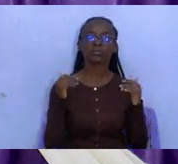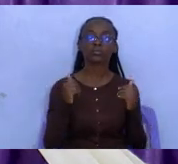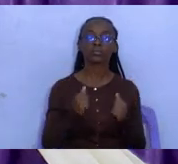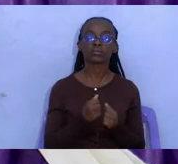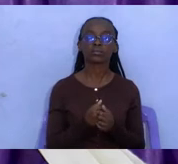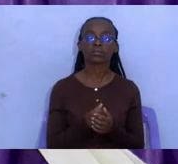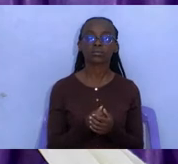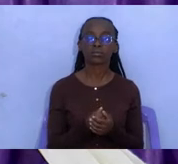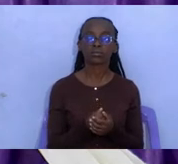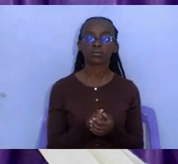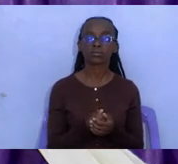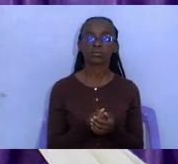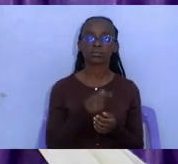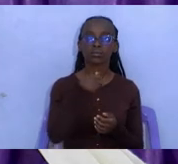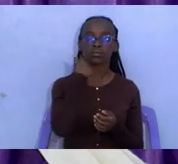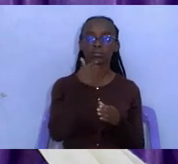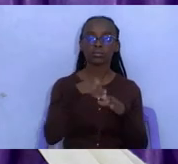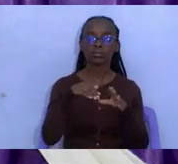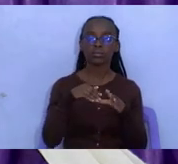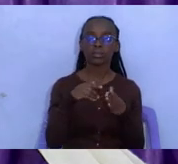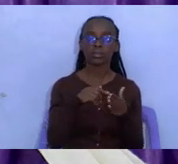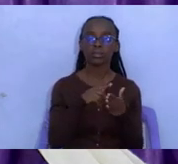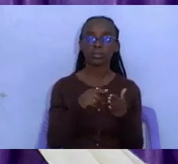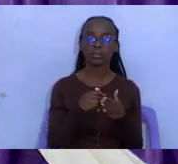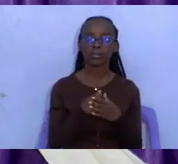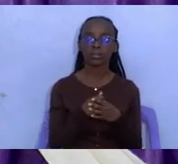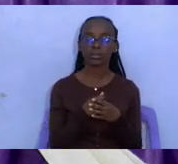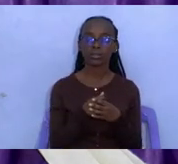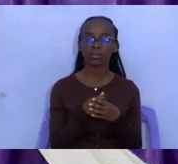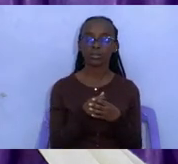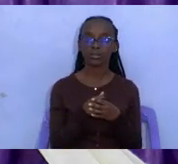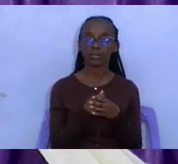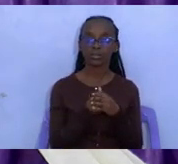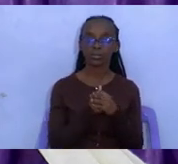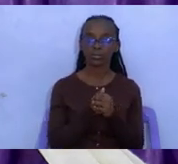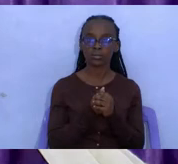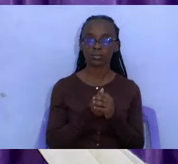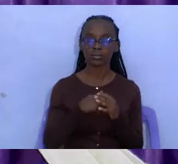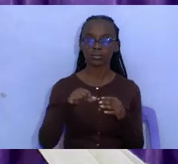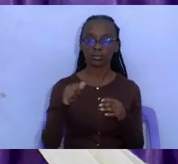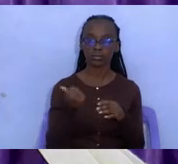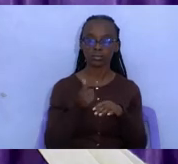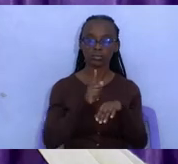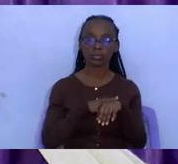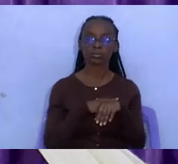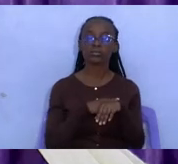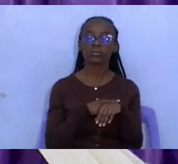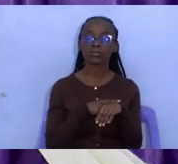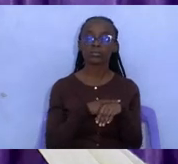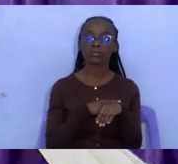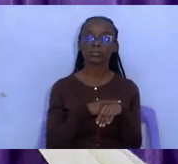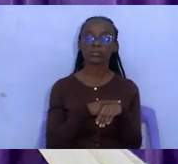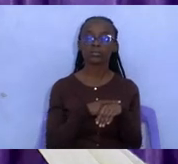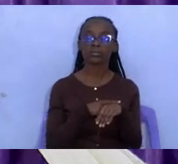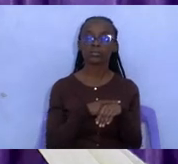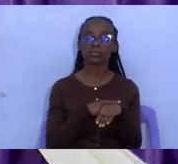Amen, amen, amen. Tulio katika ukumbi huu karibu kiti, wale tulio mbali, ni wakati mzuri ambapo upate nafasi pia